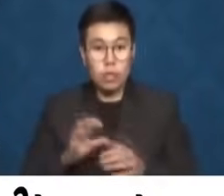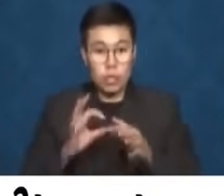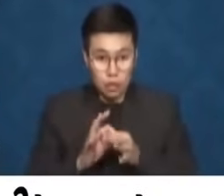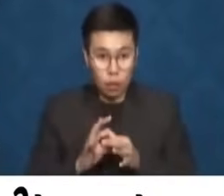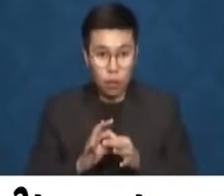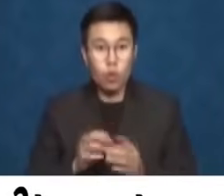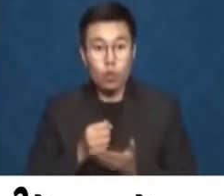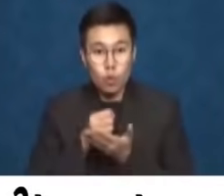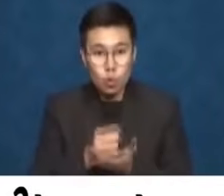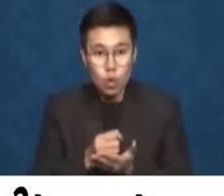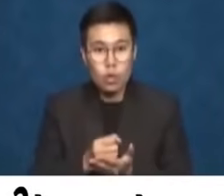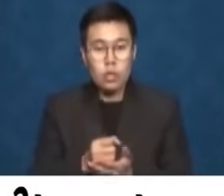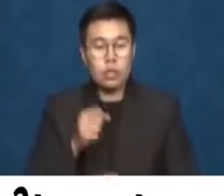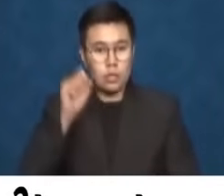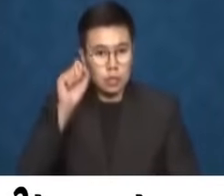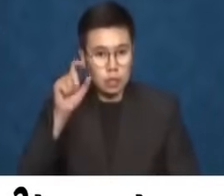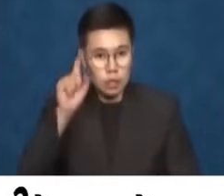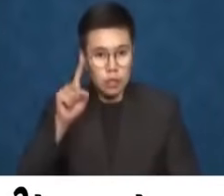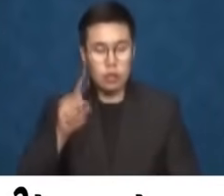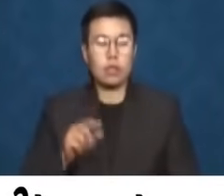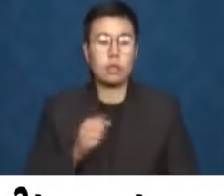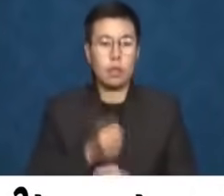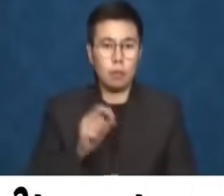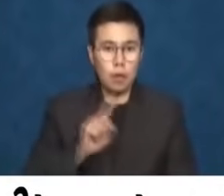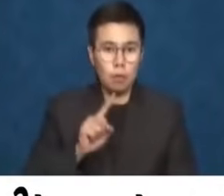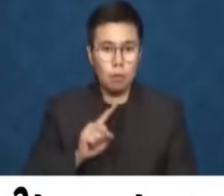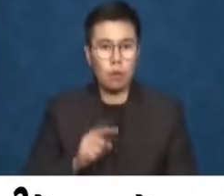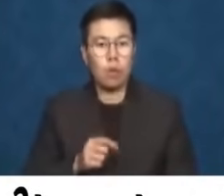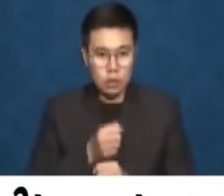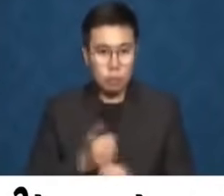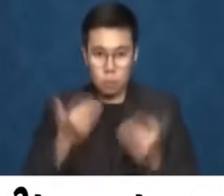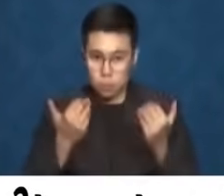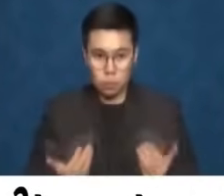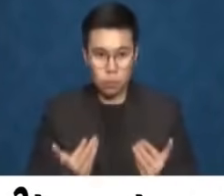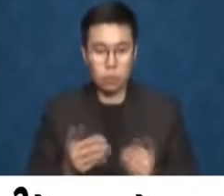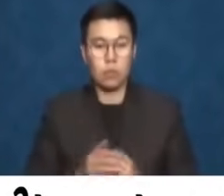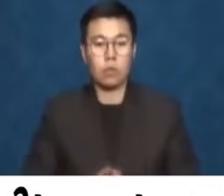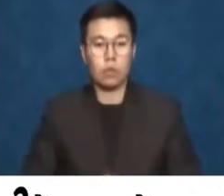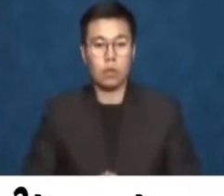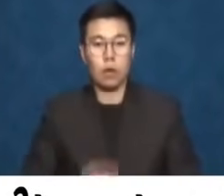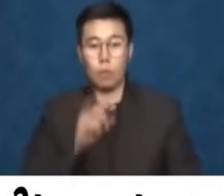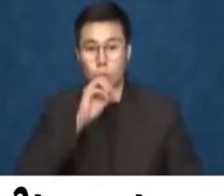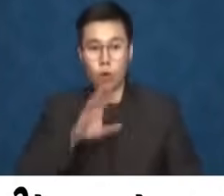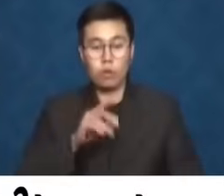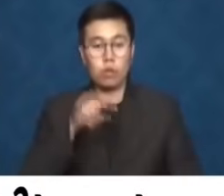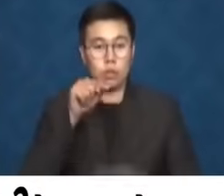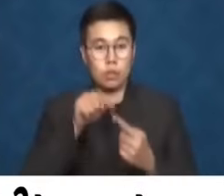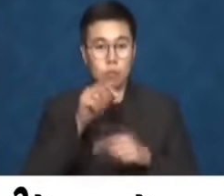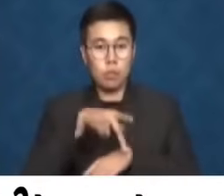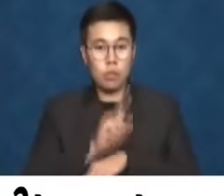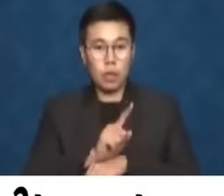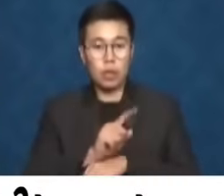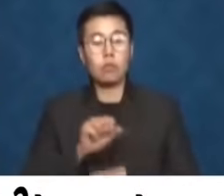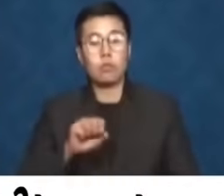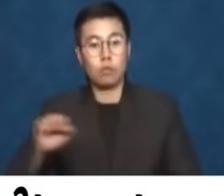ปฏิบัติหน้าที่เร่งดำเนินการเพื่อยับยั้งไม่ให้สถานการณ์บานปลายเรียนกับท่านประธานกับเพื่อนสมาชิก